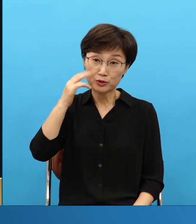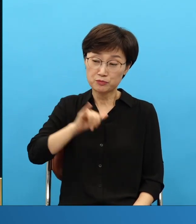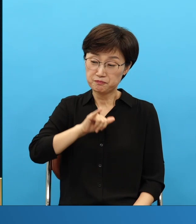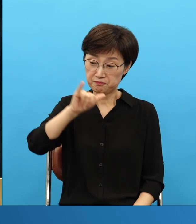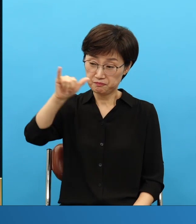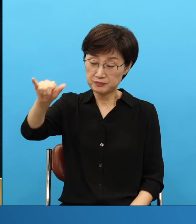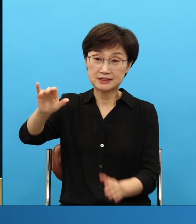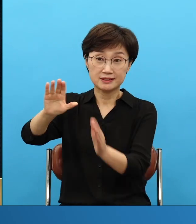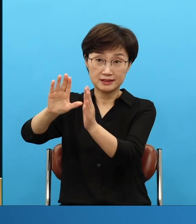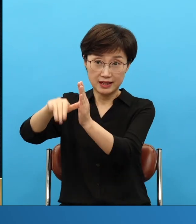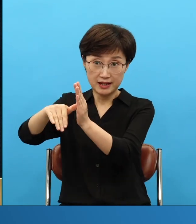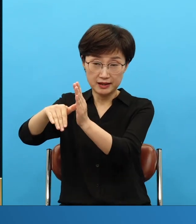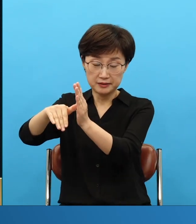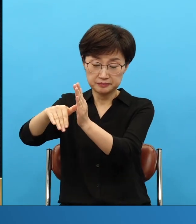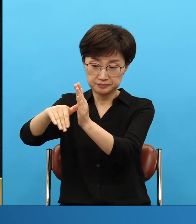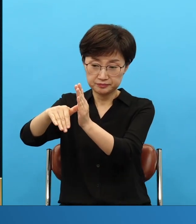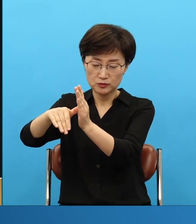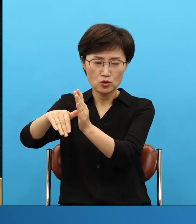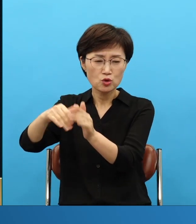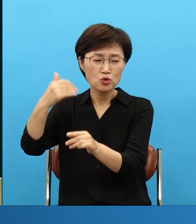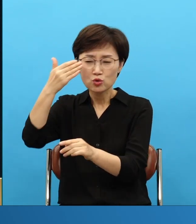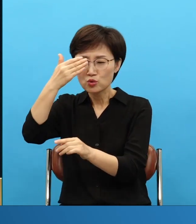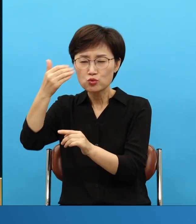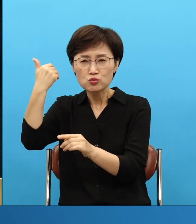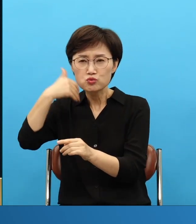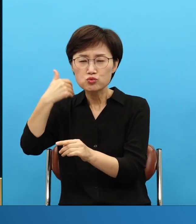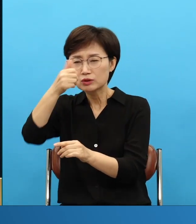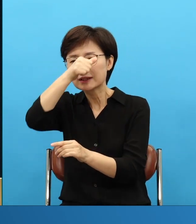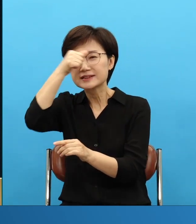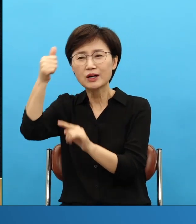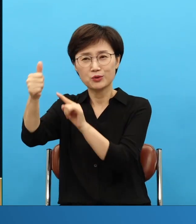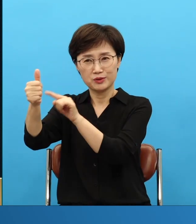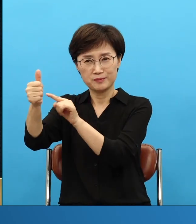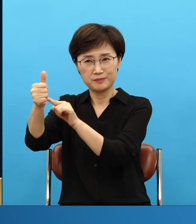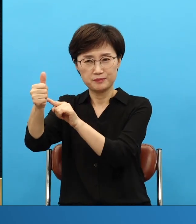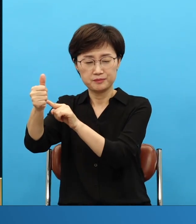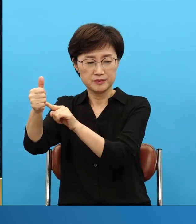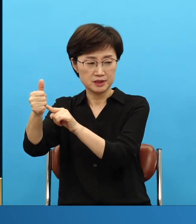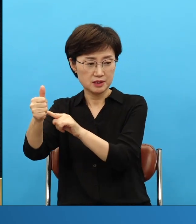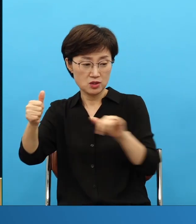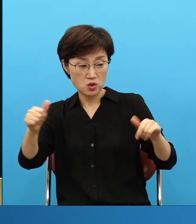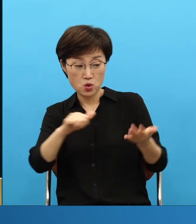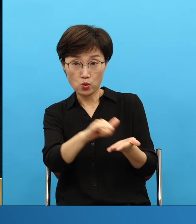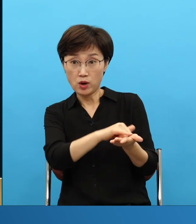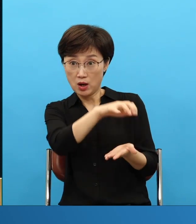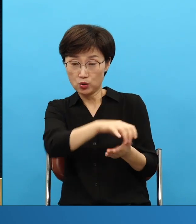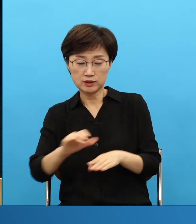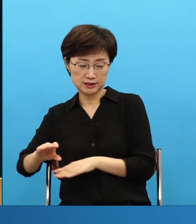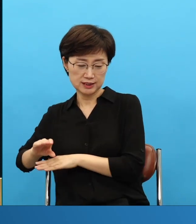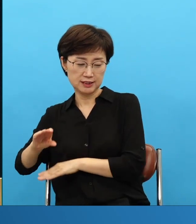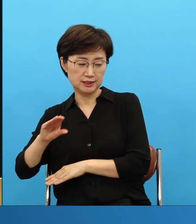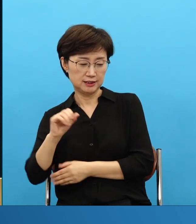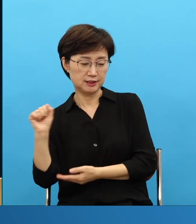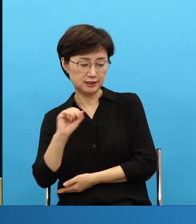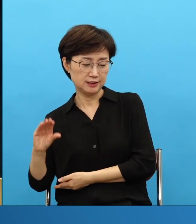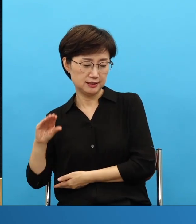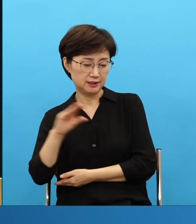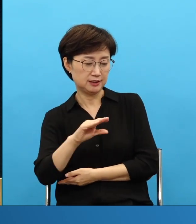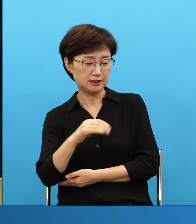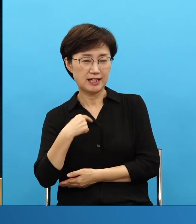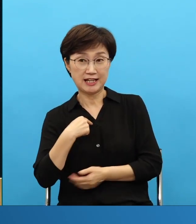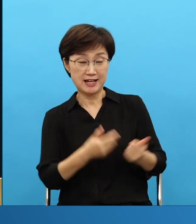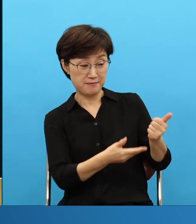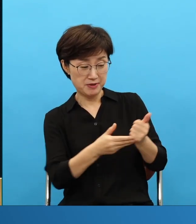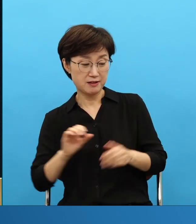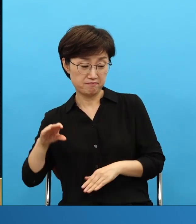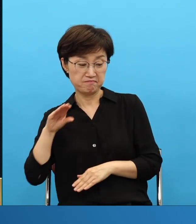장로님이 차를 가지고 마중을 나왔어요. I first visited the United States to lead a conference there, and an elder came out in his car to